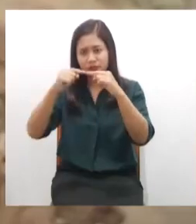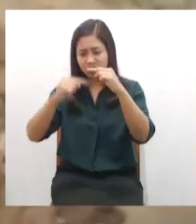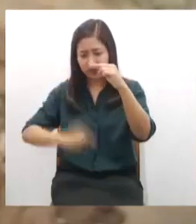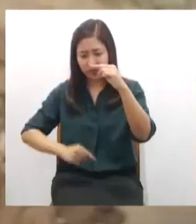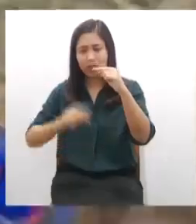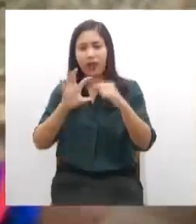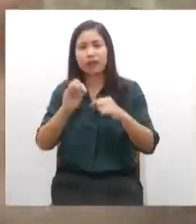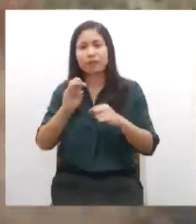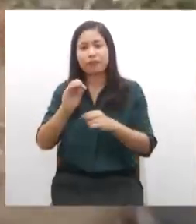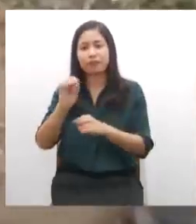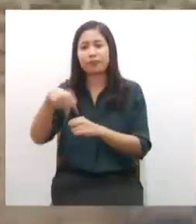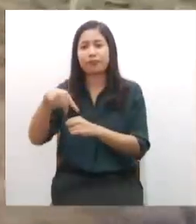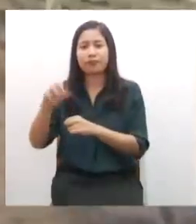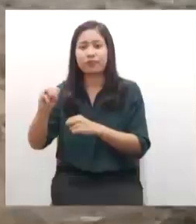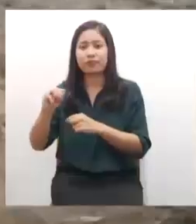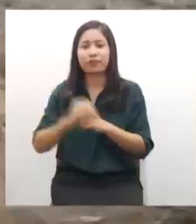ตร